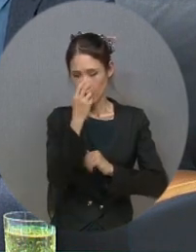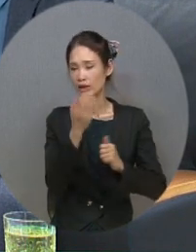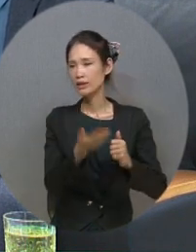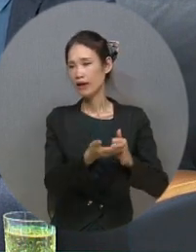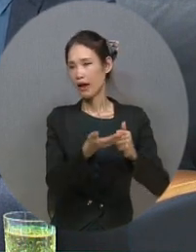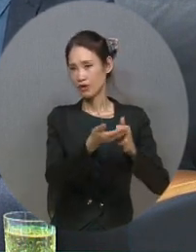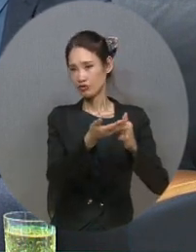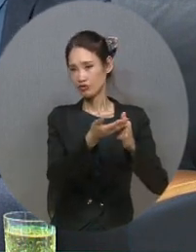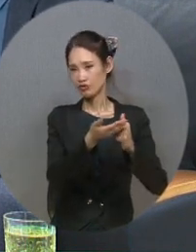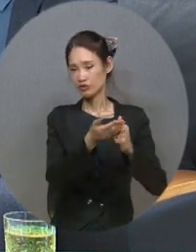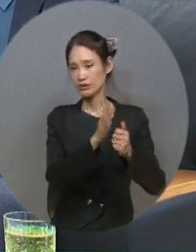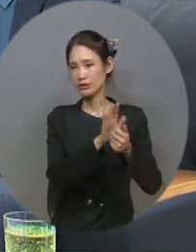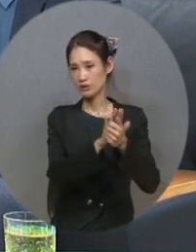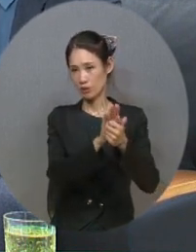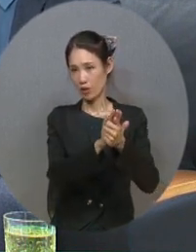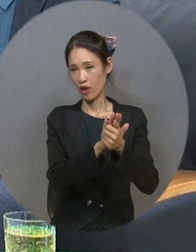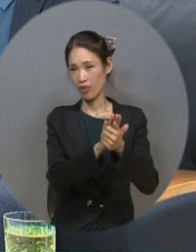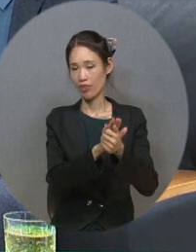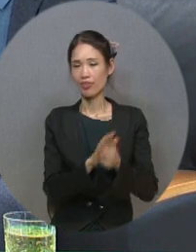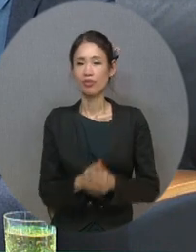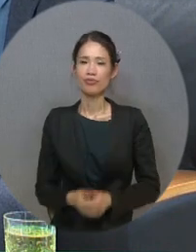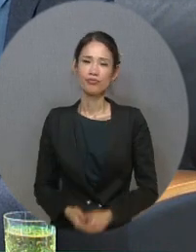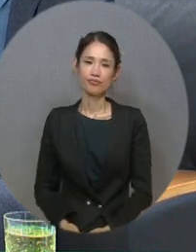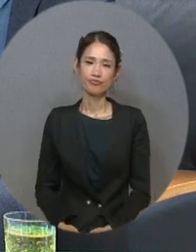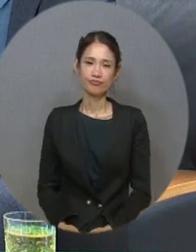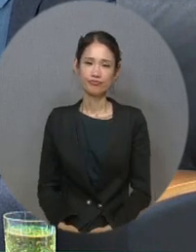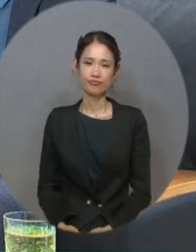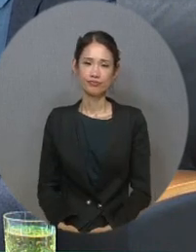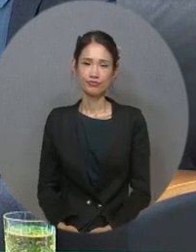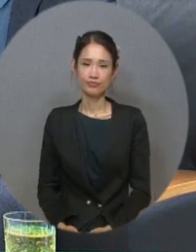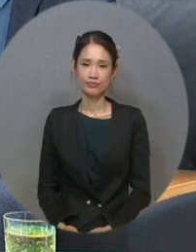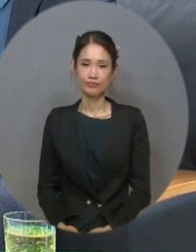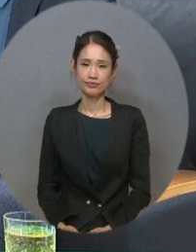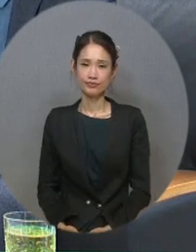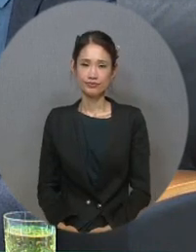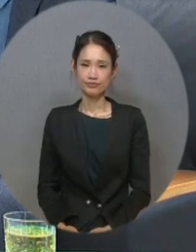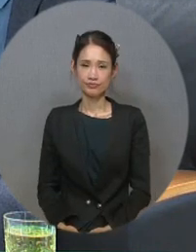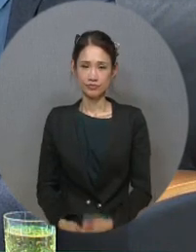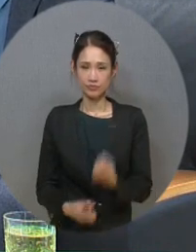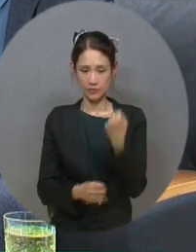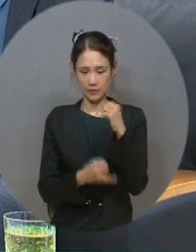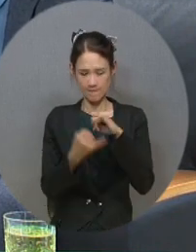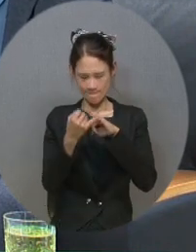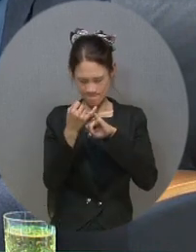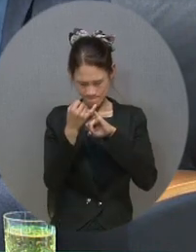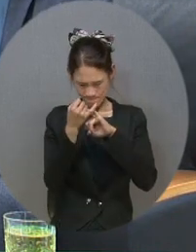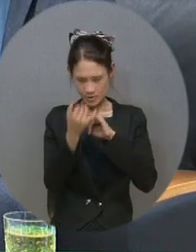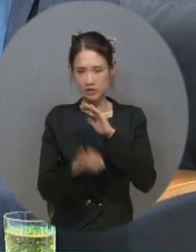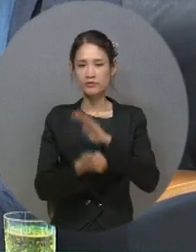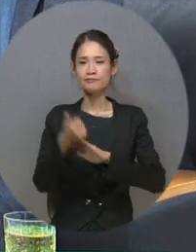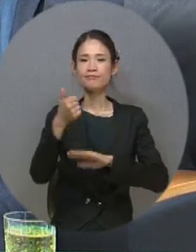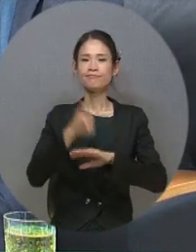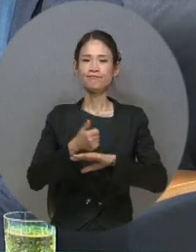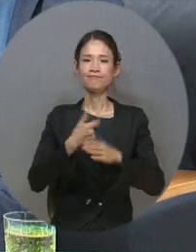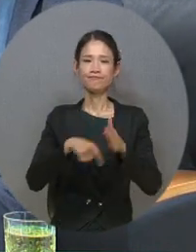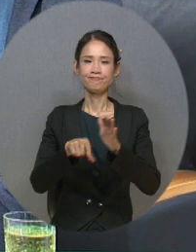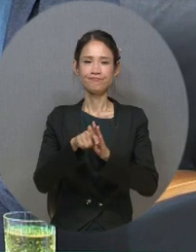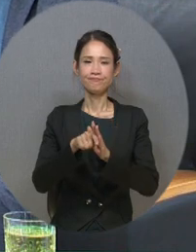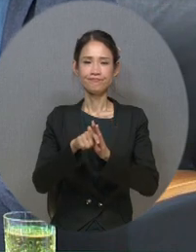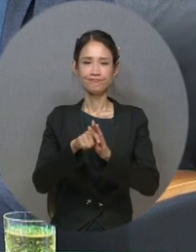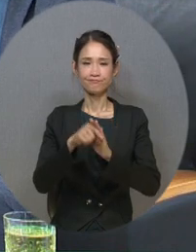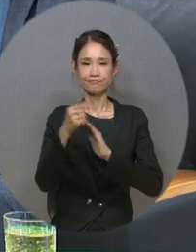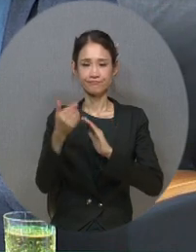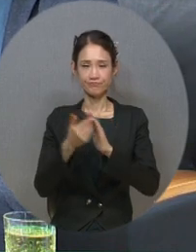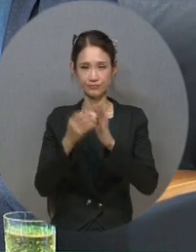양육하고 지원하면서 그 기업들이 광양에서 뿌리 내리고 반드시 성공할 수 있도록 예. 저희들이